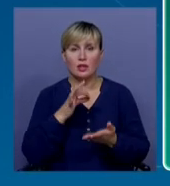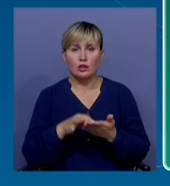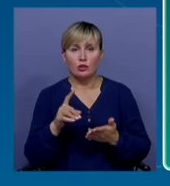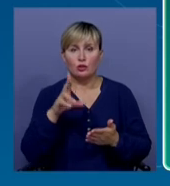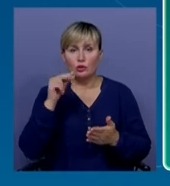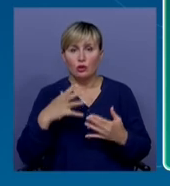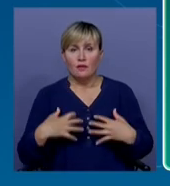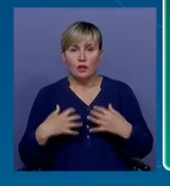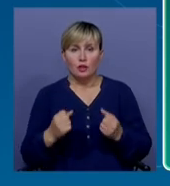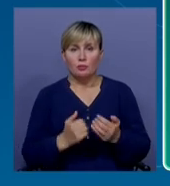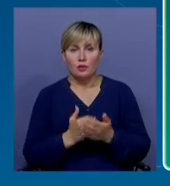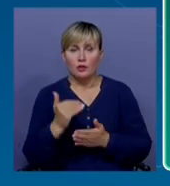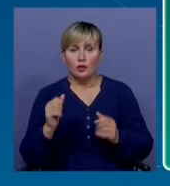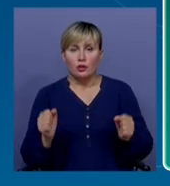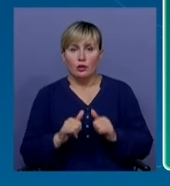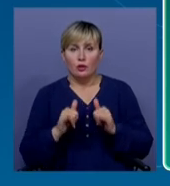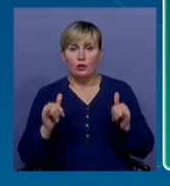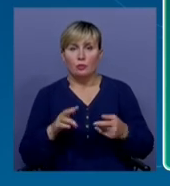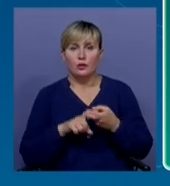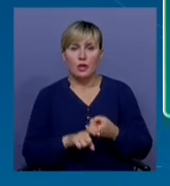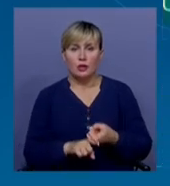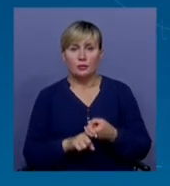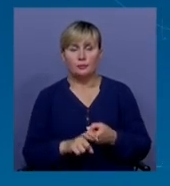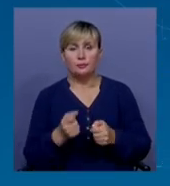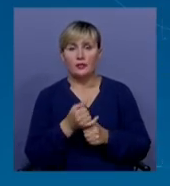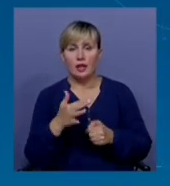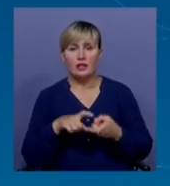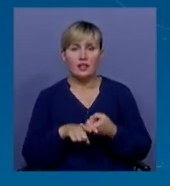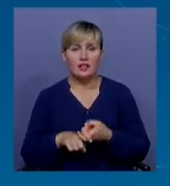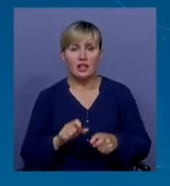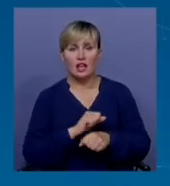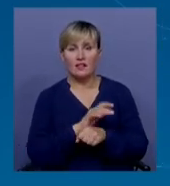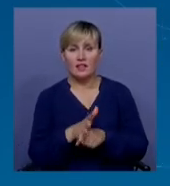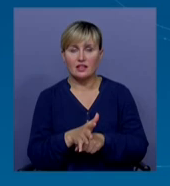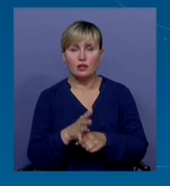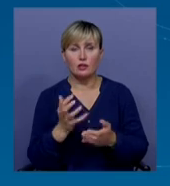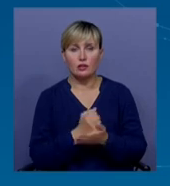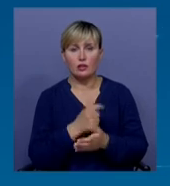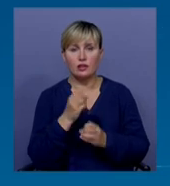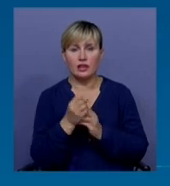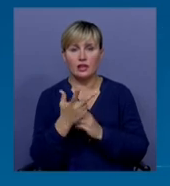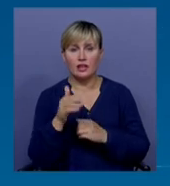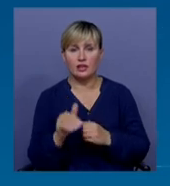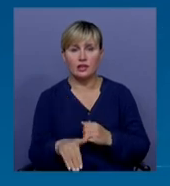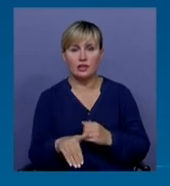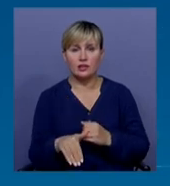число выздоровевших превышает темпы роста по зараженным. Количество носителей коронавирусной инфекции достигло